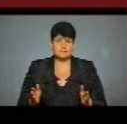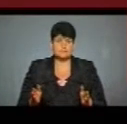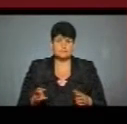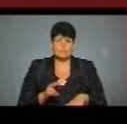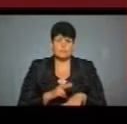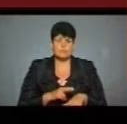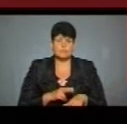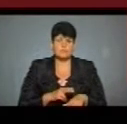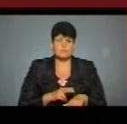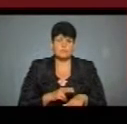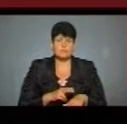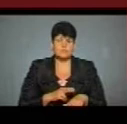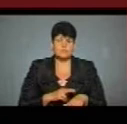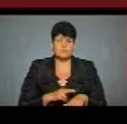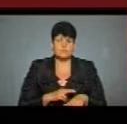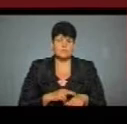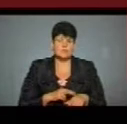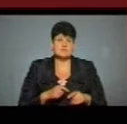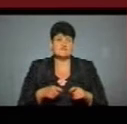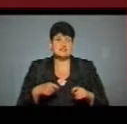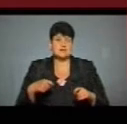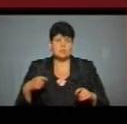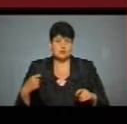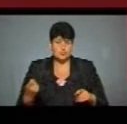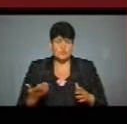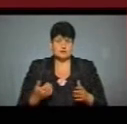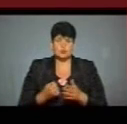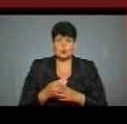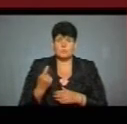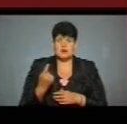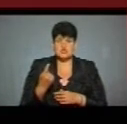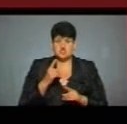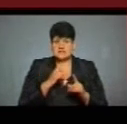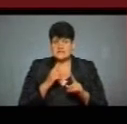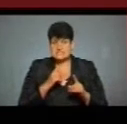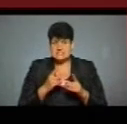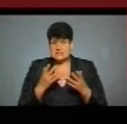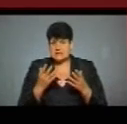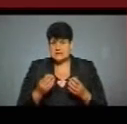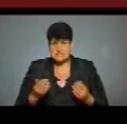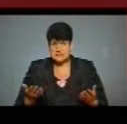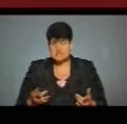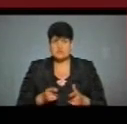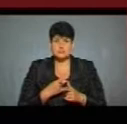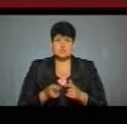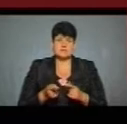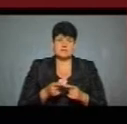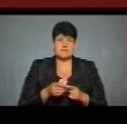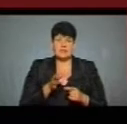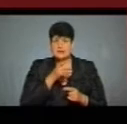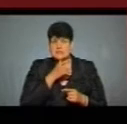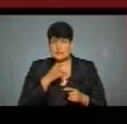поліції на те, щоб відтермувати до хоча б чи до перших сесійних якихось днів. Чи це буде термін